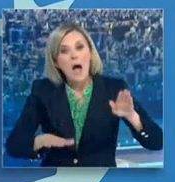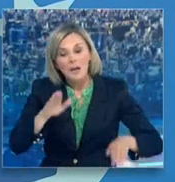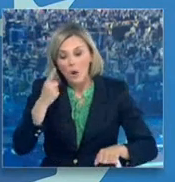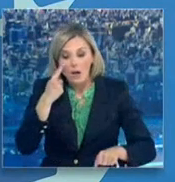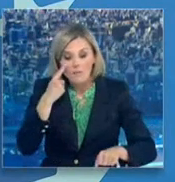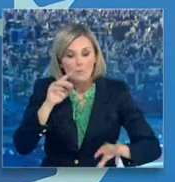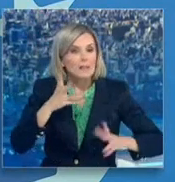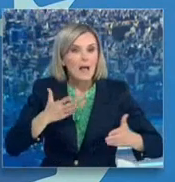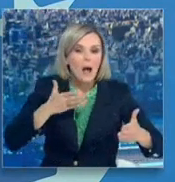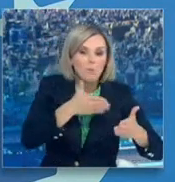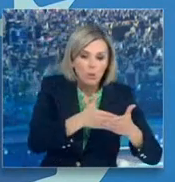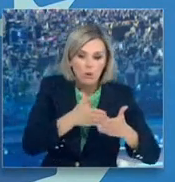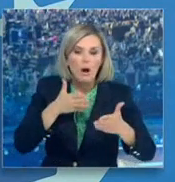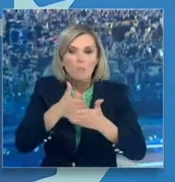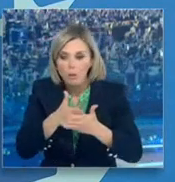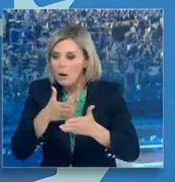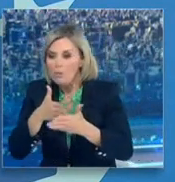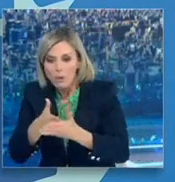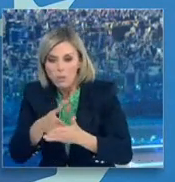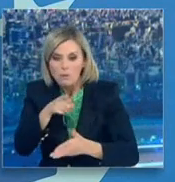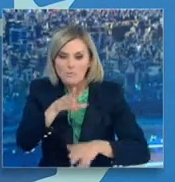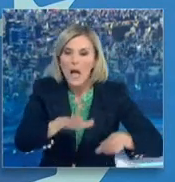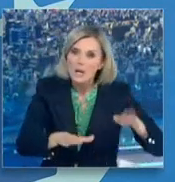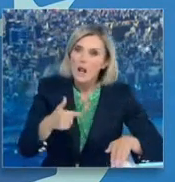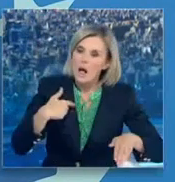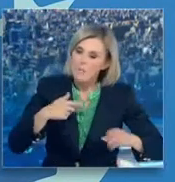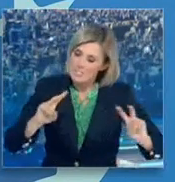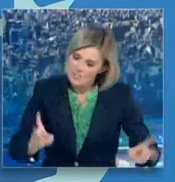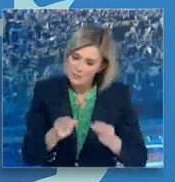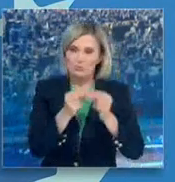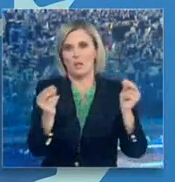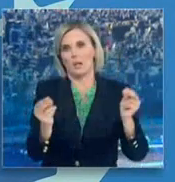εμπόδια που παρουσιάζονται σε συγκεκριμένες ηλικιακές ομάδες ή σε συγκεκριμένες κοινωνικές ομάδες.